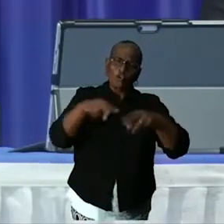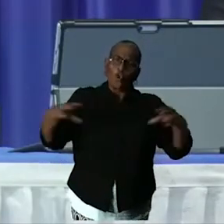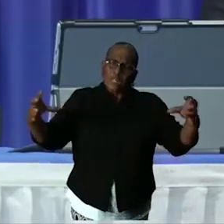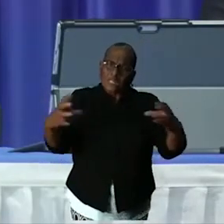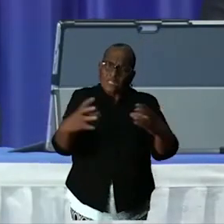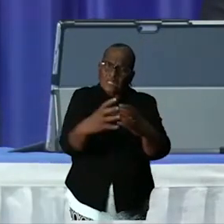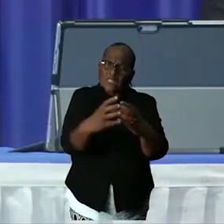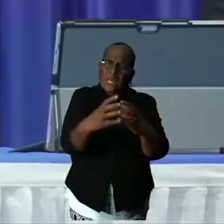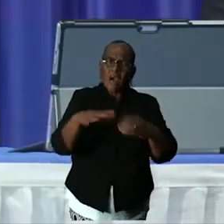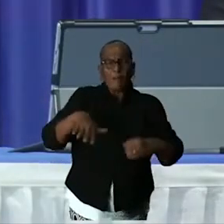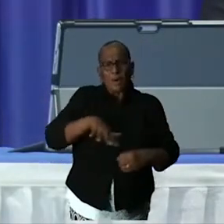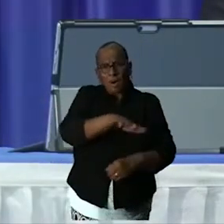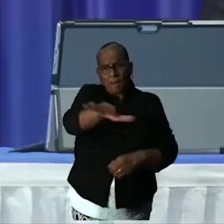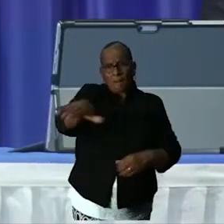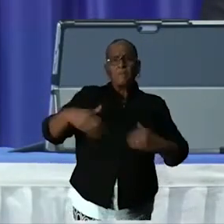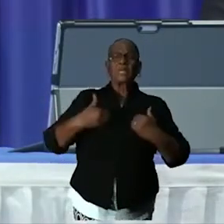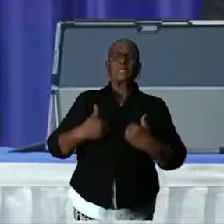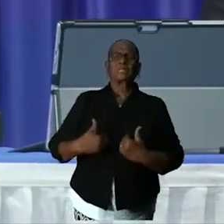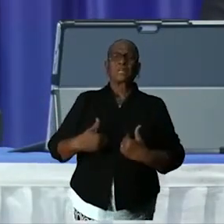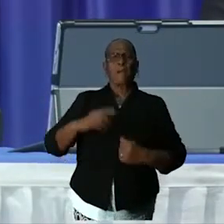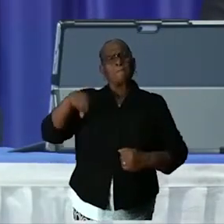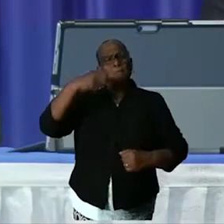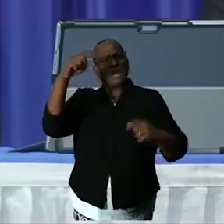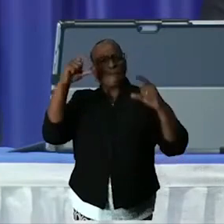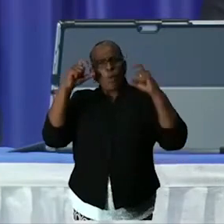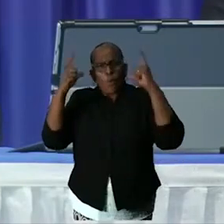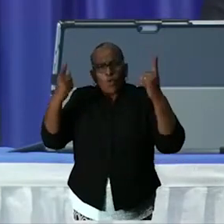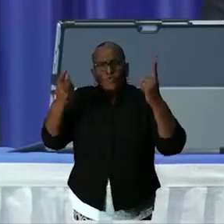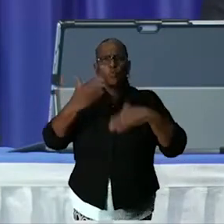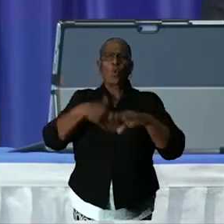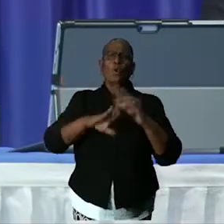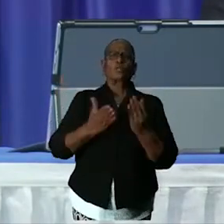en meer gemeenschapszin, meer bewustwording.